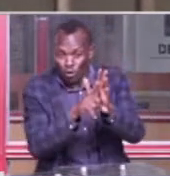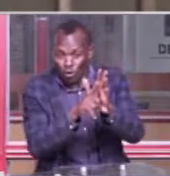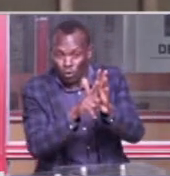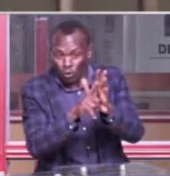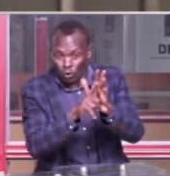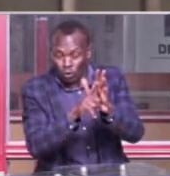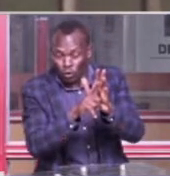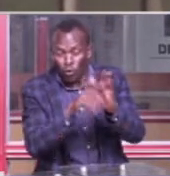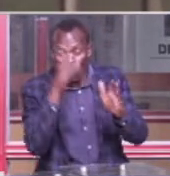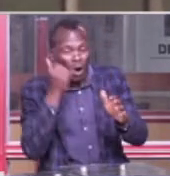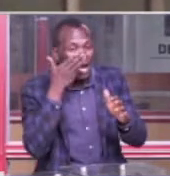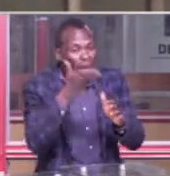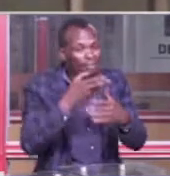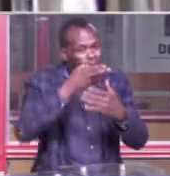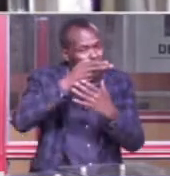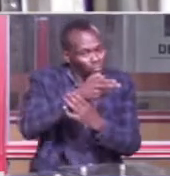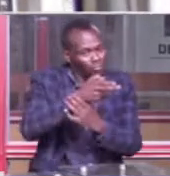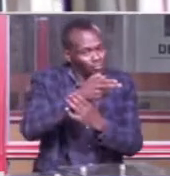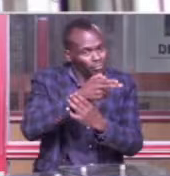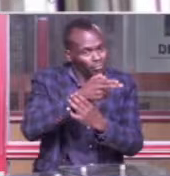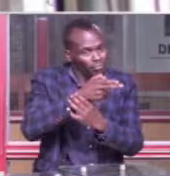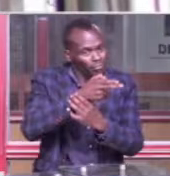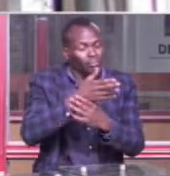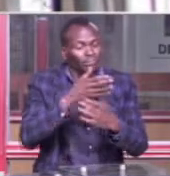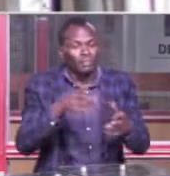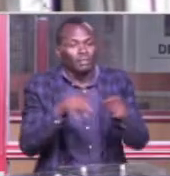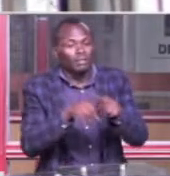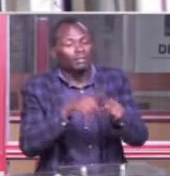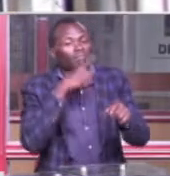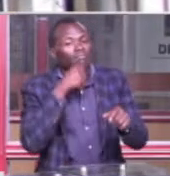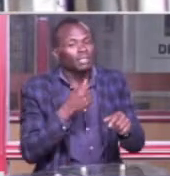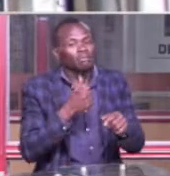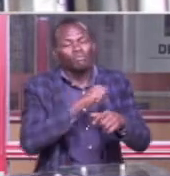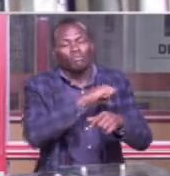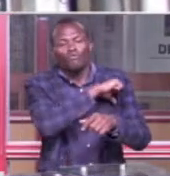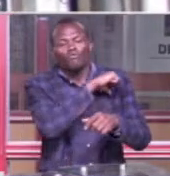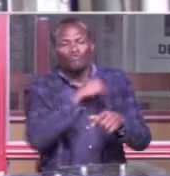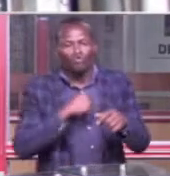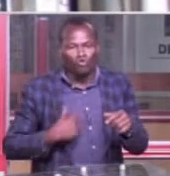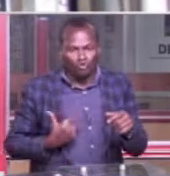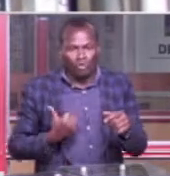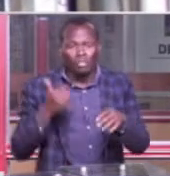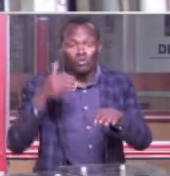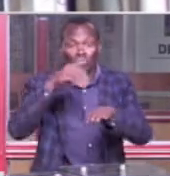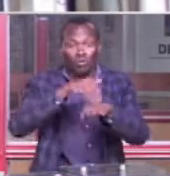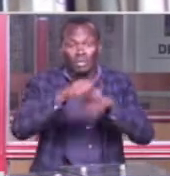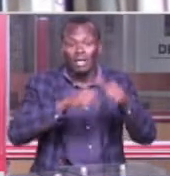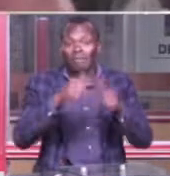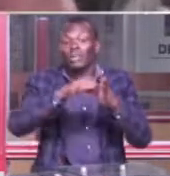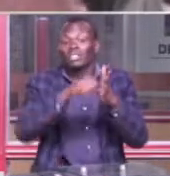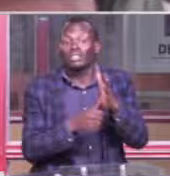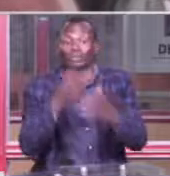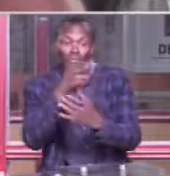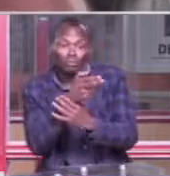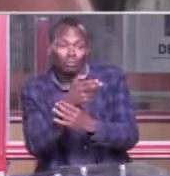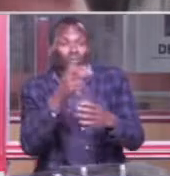eno ya kika kya bastola oba pistol. Ono wabulaganye okubaako n'ekyaddamu ku musango gw'emmundu bw'ategeeza nti emisango